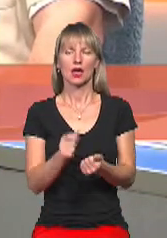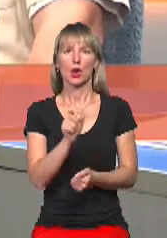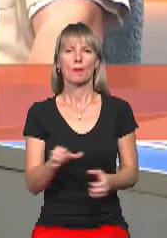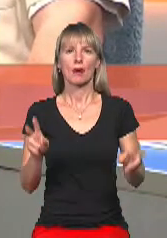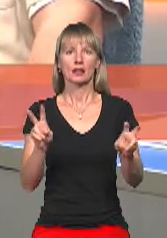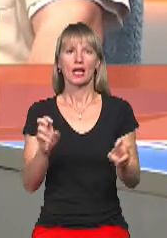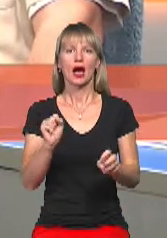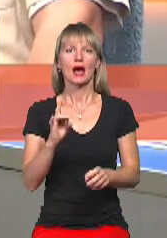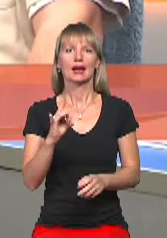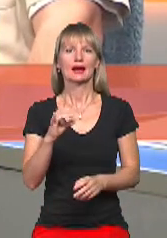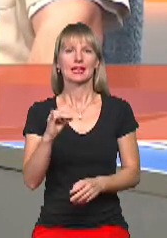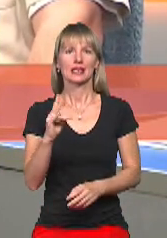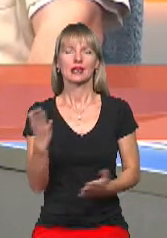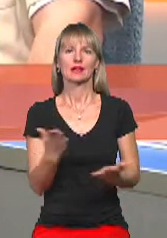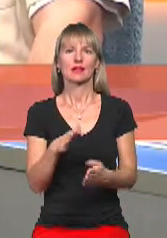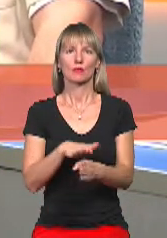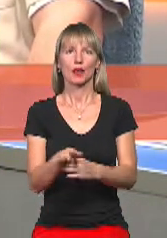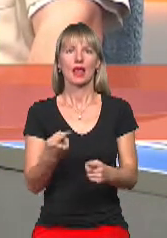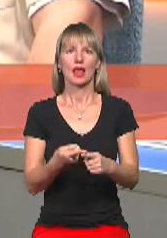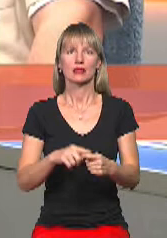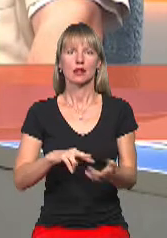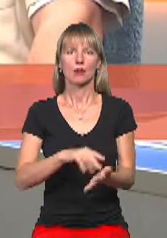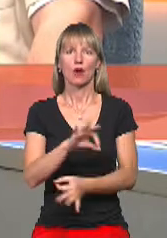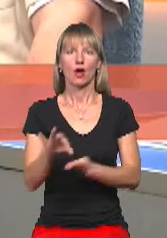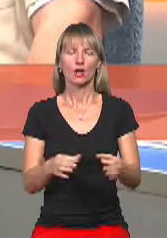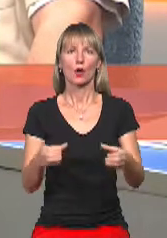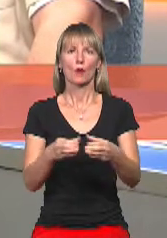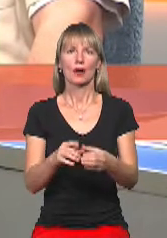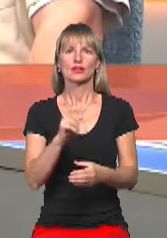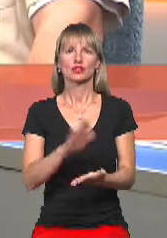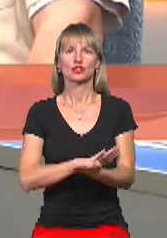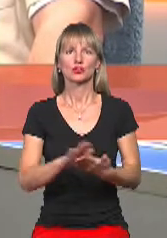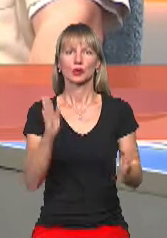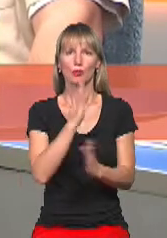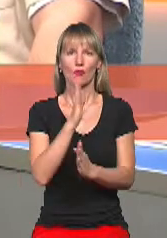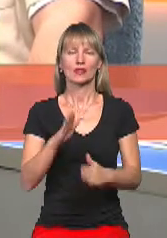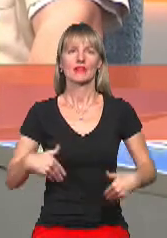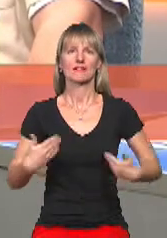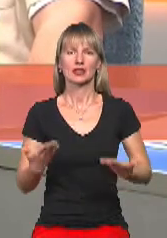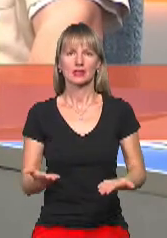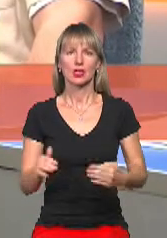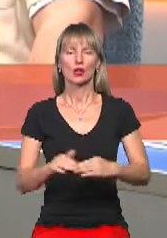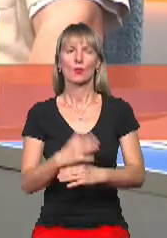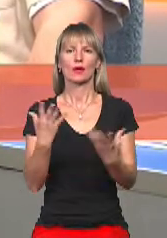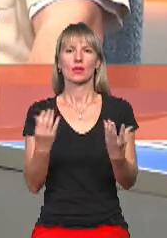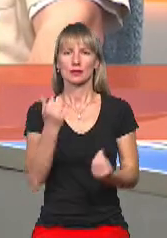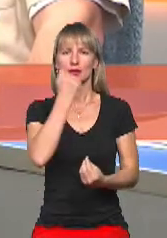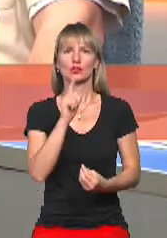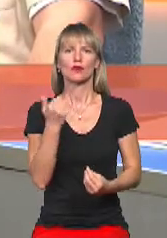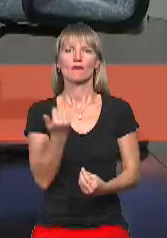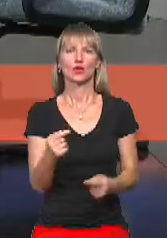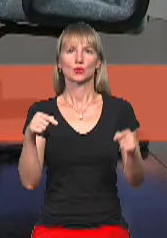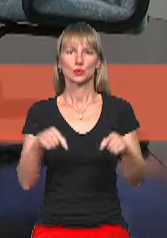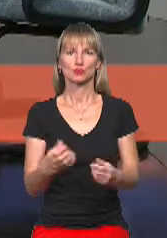власне, і займається цим проєктом «Кампанія за чисте повітря в містах Східної України». Вітаю, Мартіне, спасибі, що ви тут. А ще